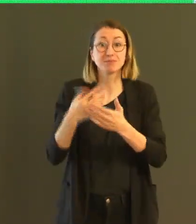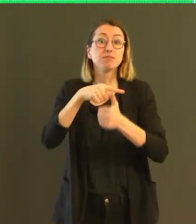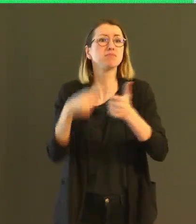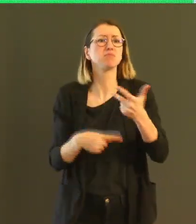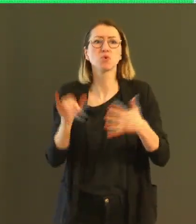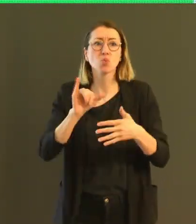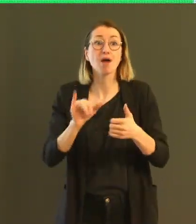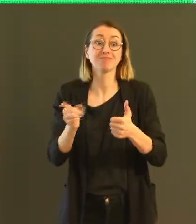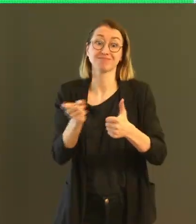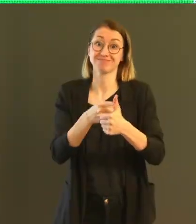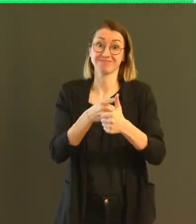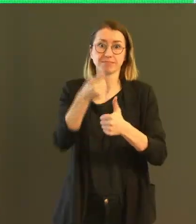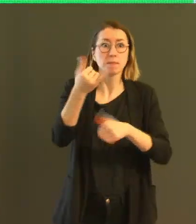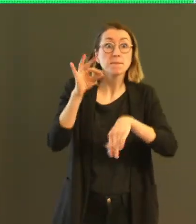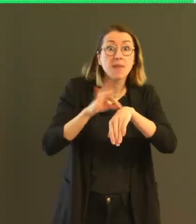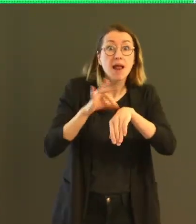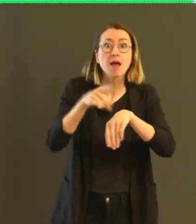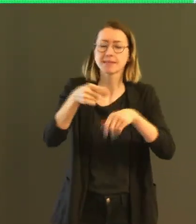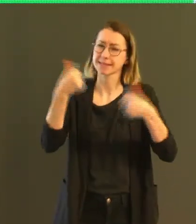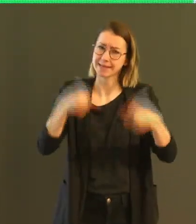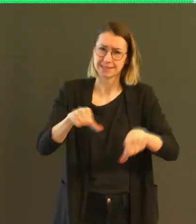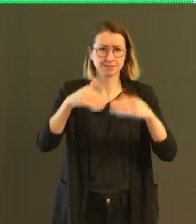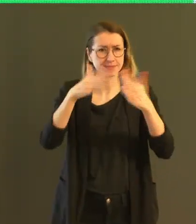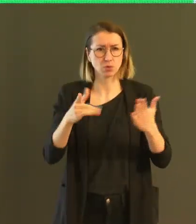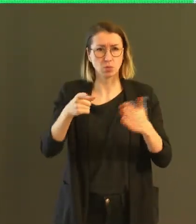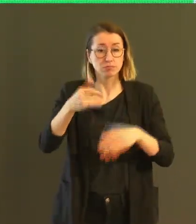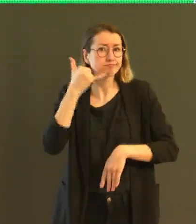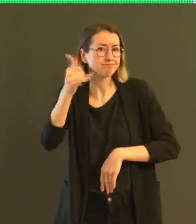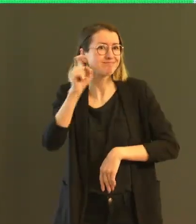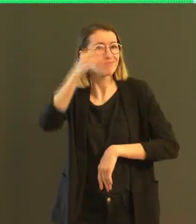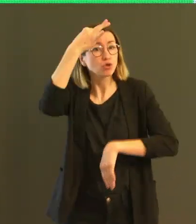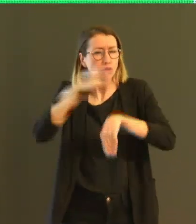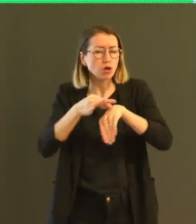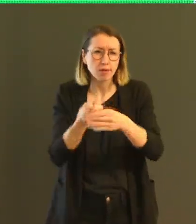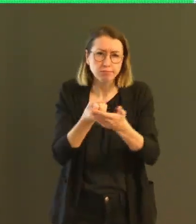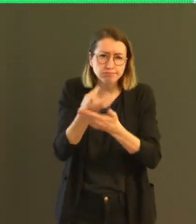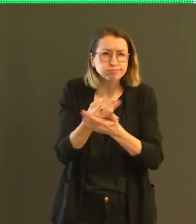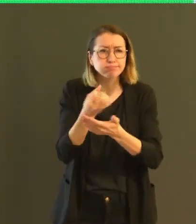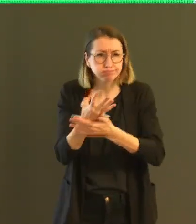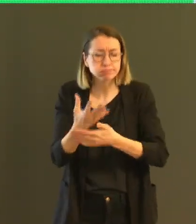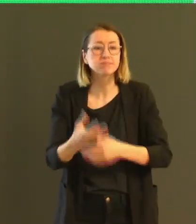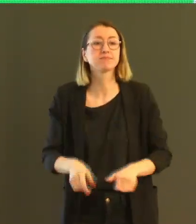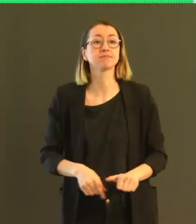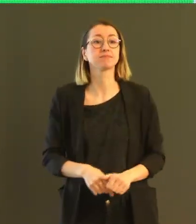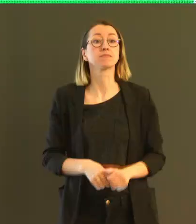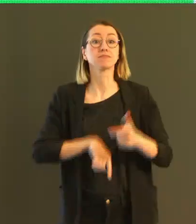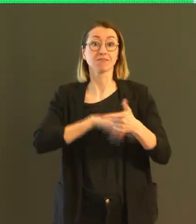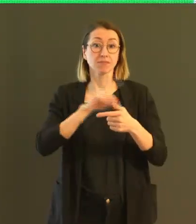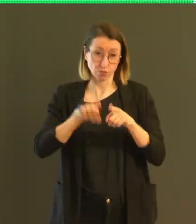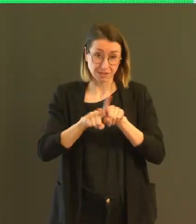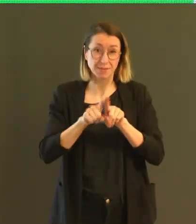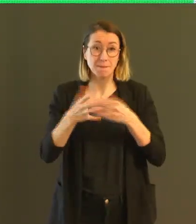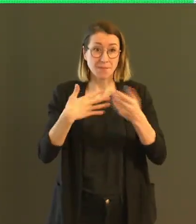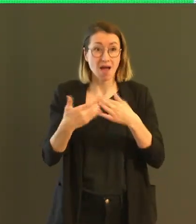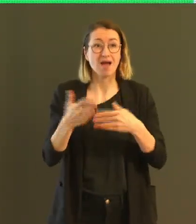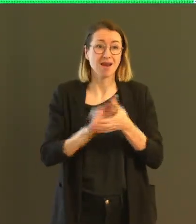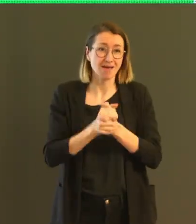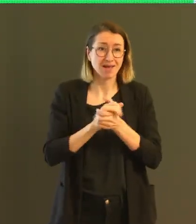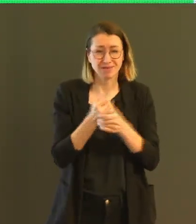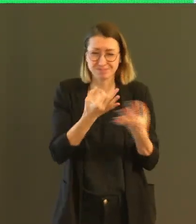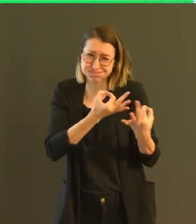pas et vous appelez votre médecin traitant 2 vous vous laver les mains le plus souvent possible à l'eau et au savon